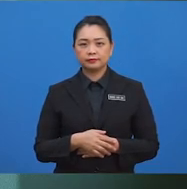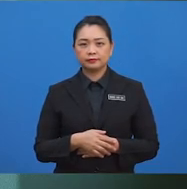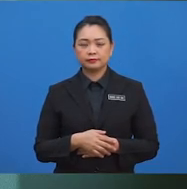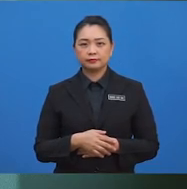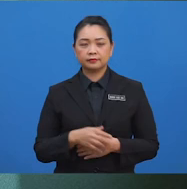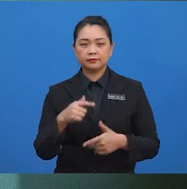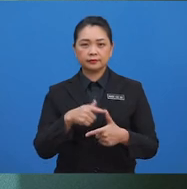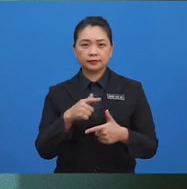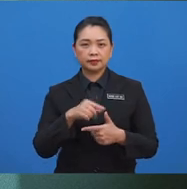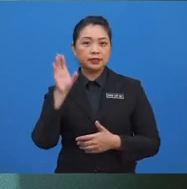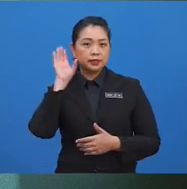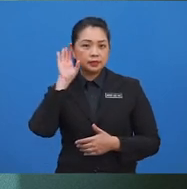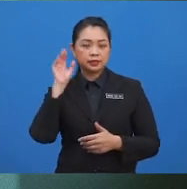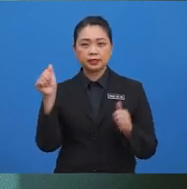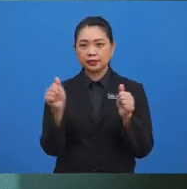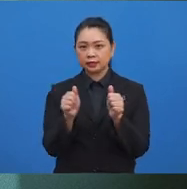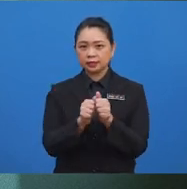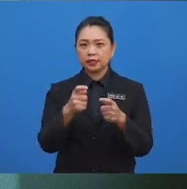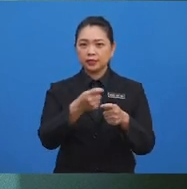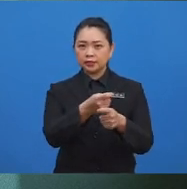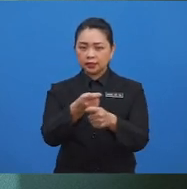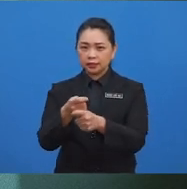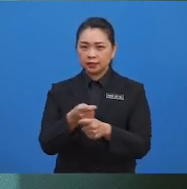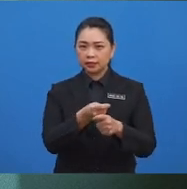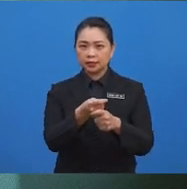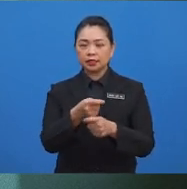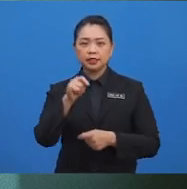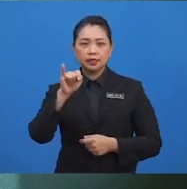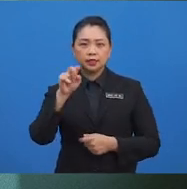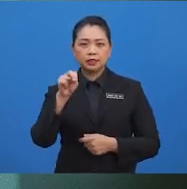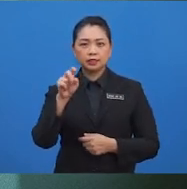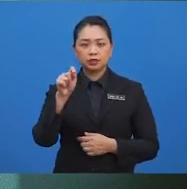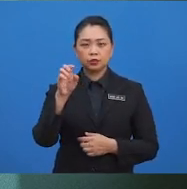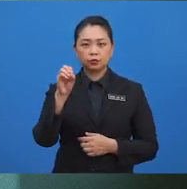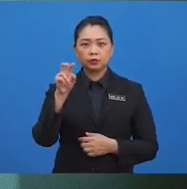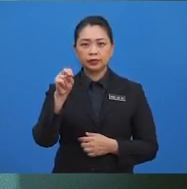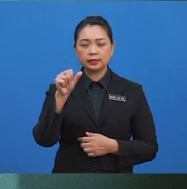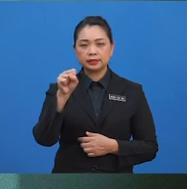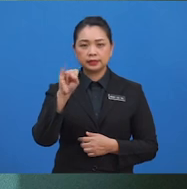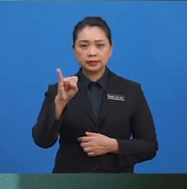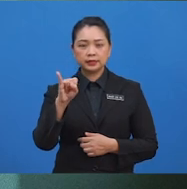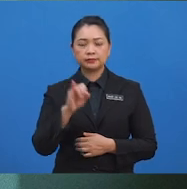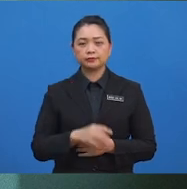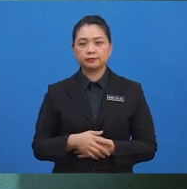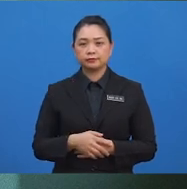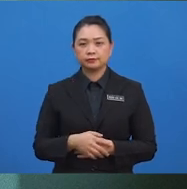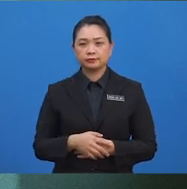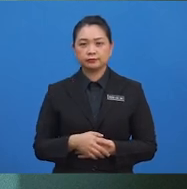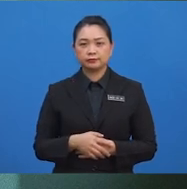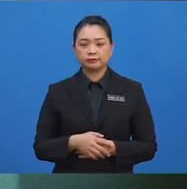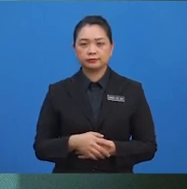Hai dengar dengan teliti intonasi dan irama syair selendang delima